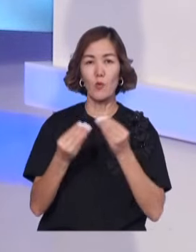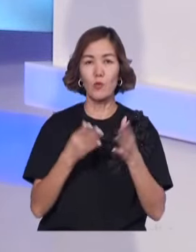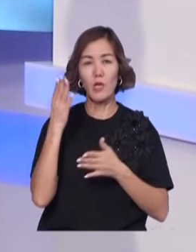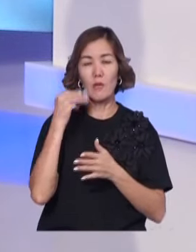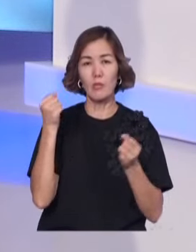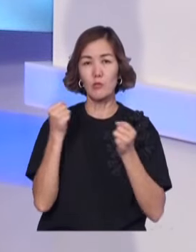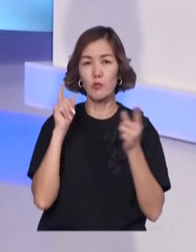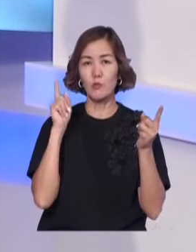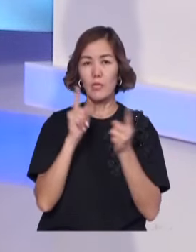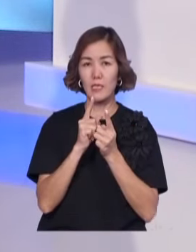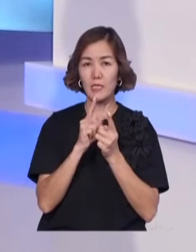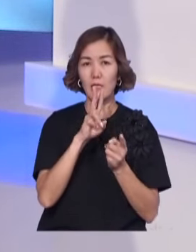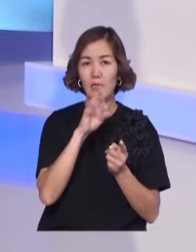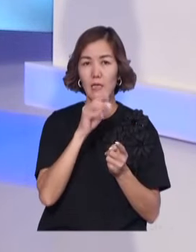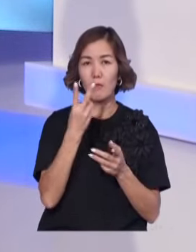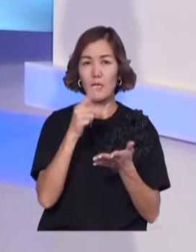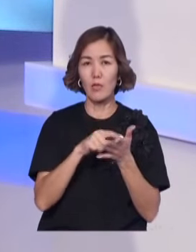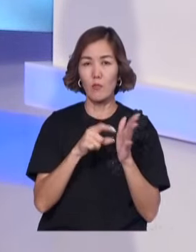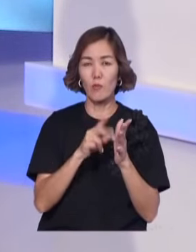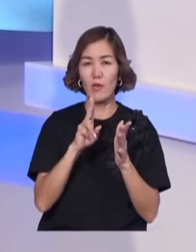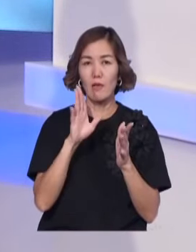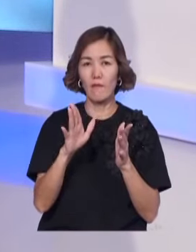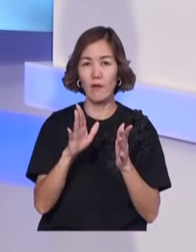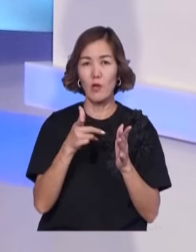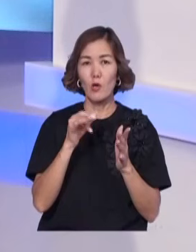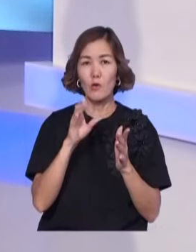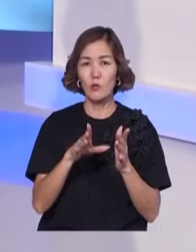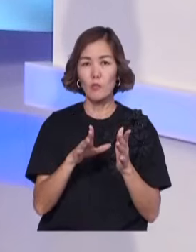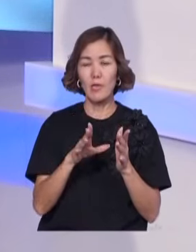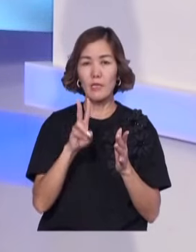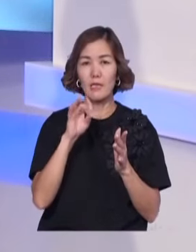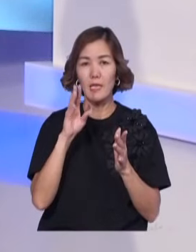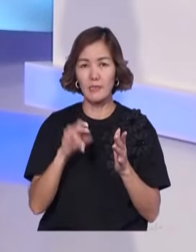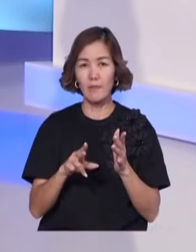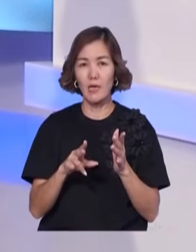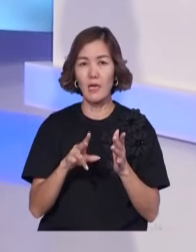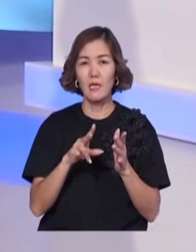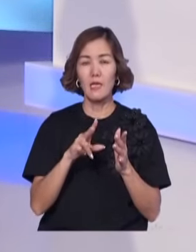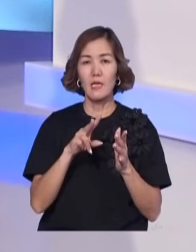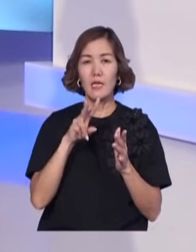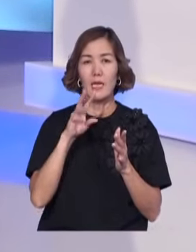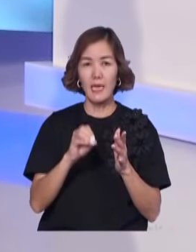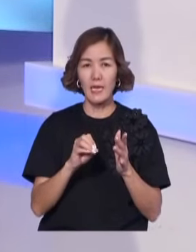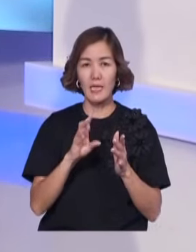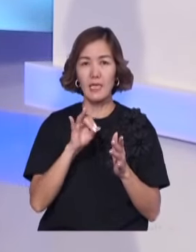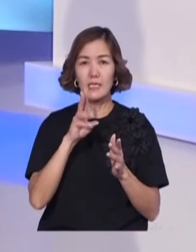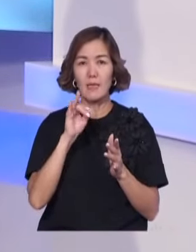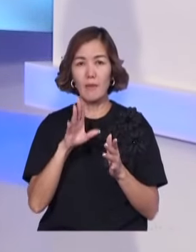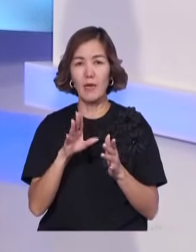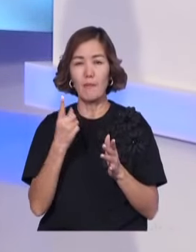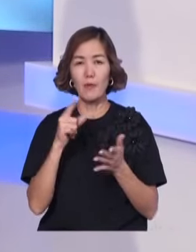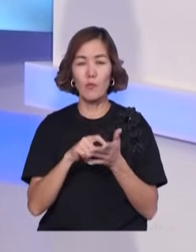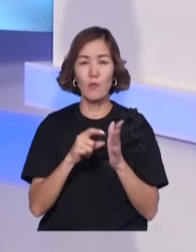кездесті. Нариман Құрбановқа екі бөлмелі пәтердің, ал Ғосман Қырғызбаев, Назым Қызайбай, Александра Лемен,